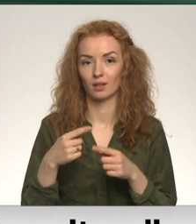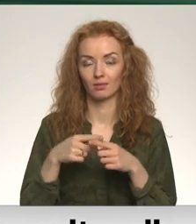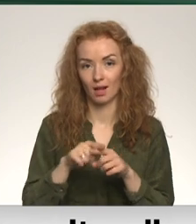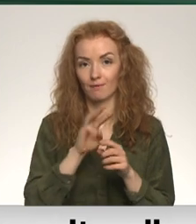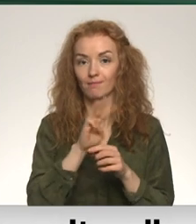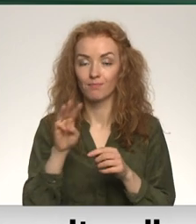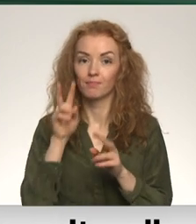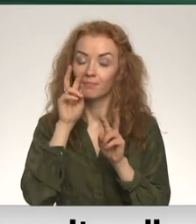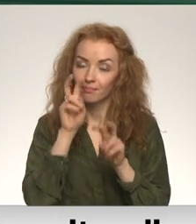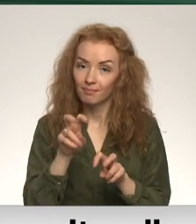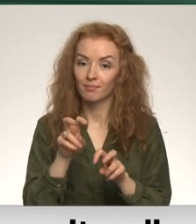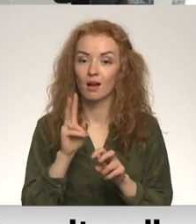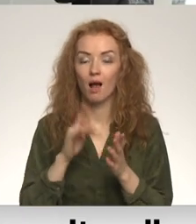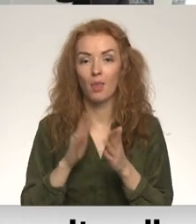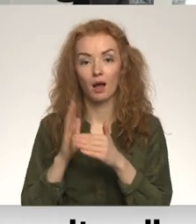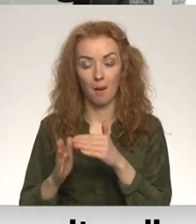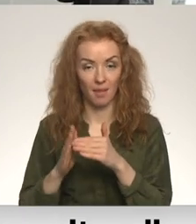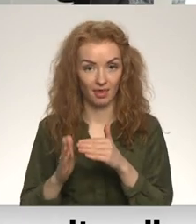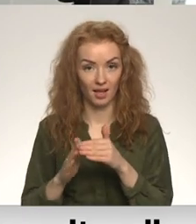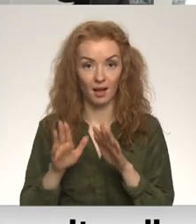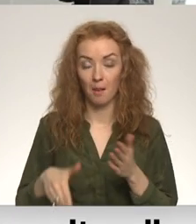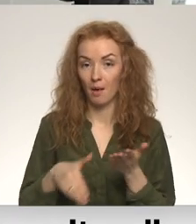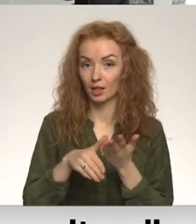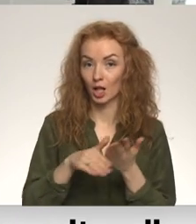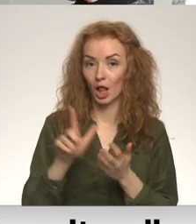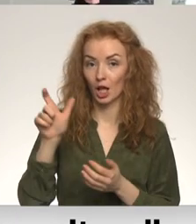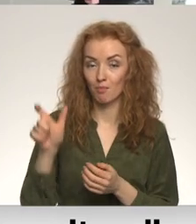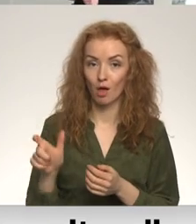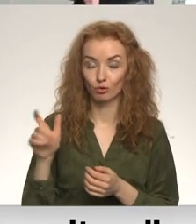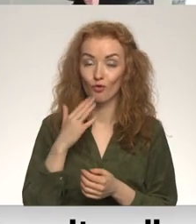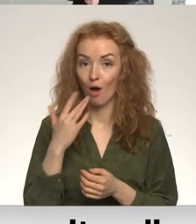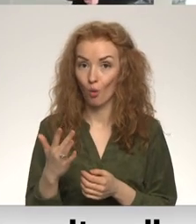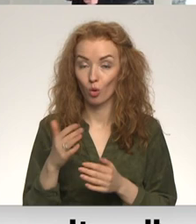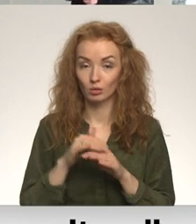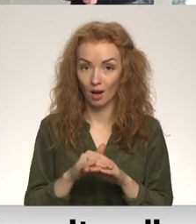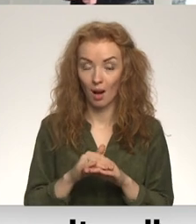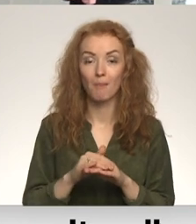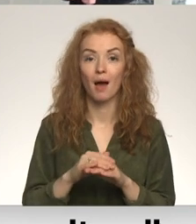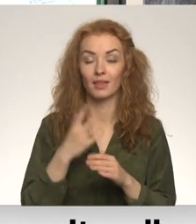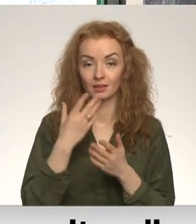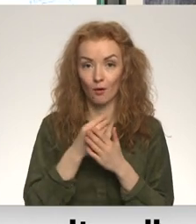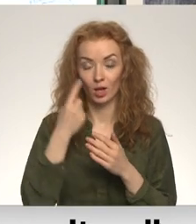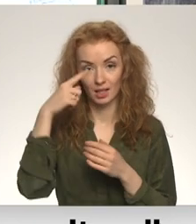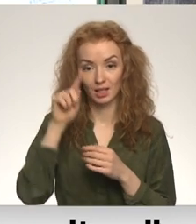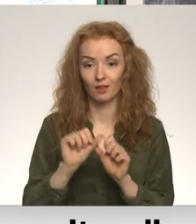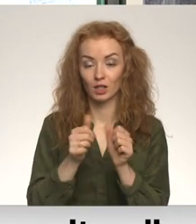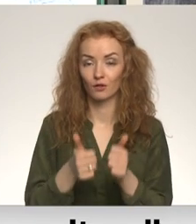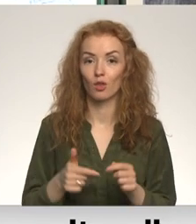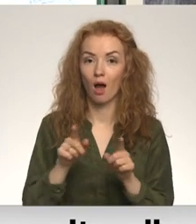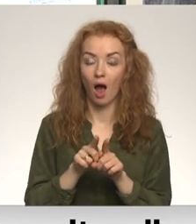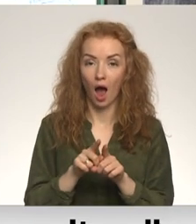kāds vārds izrunās vai kāda gramatika viņam ir. Lai palīdzētu lībiešu valodai, savu iniciatīvu izveidojusi arī Latvijas